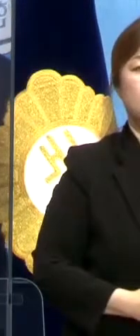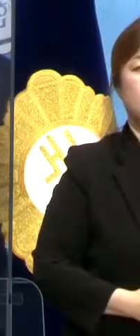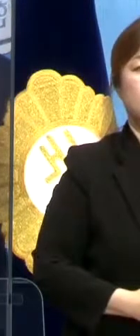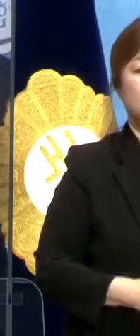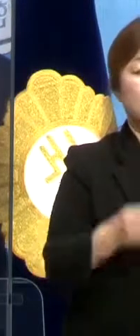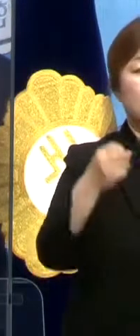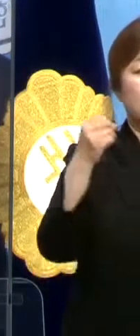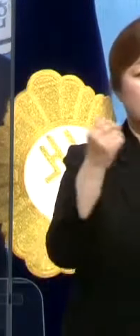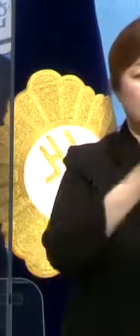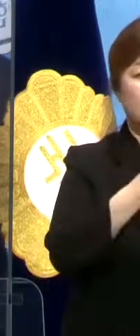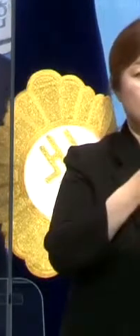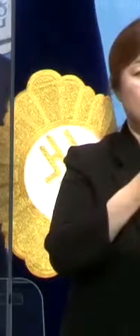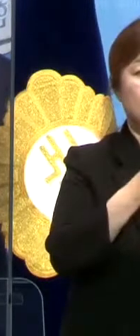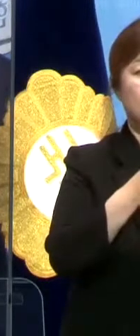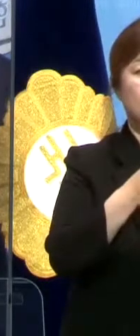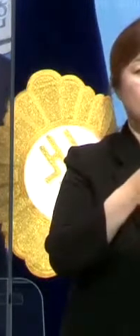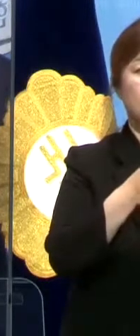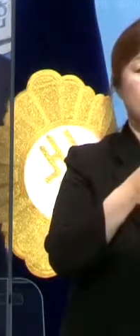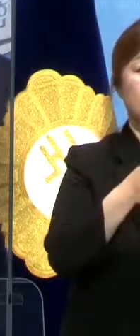그리고요